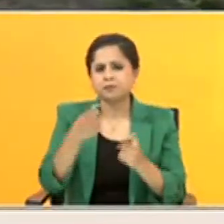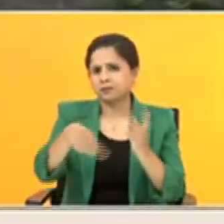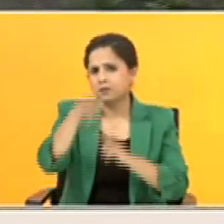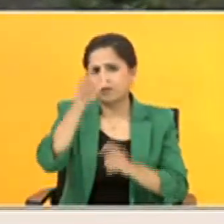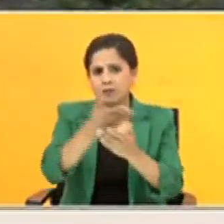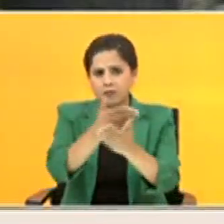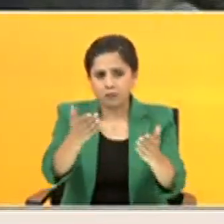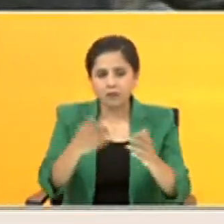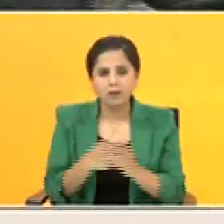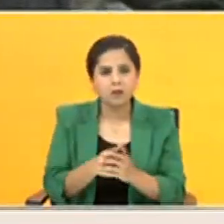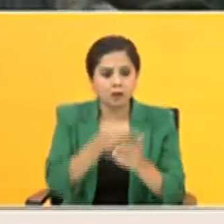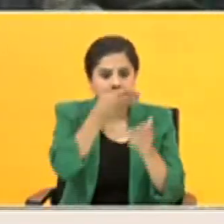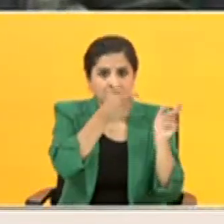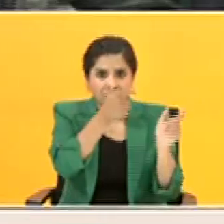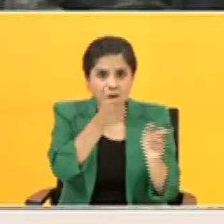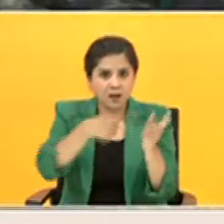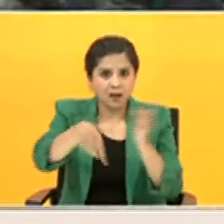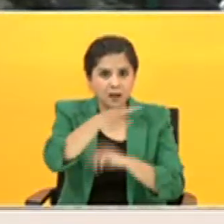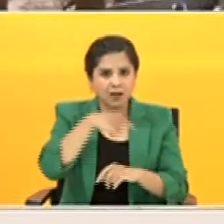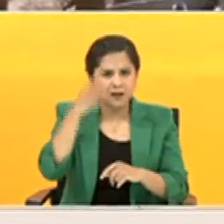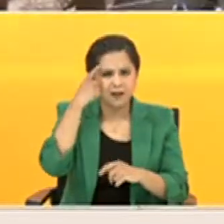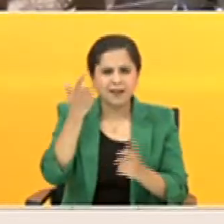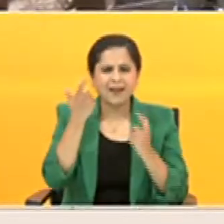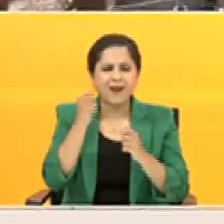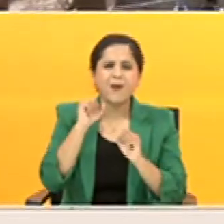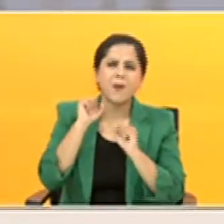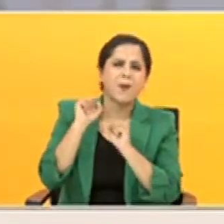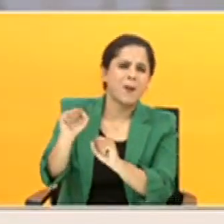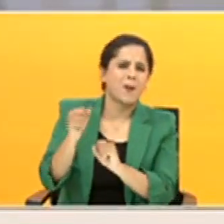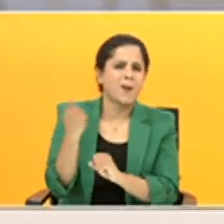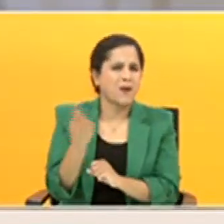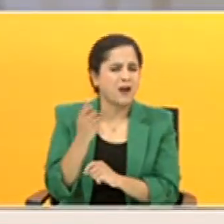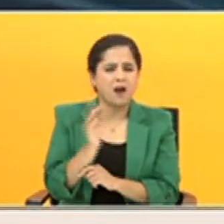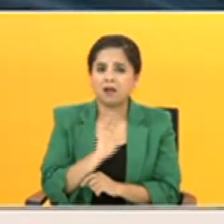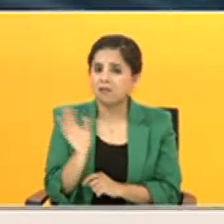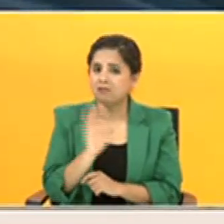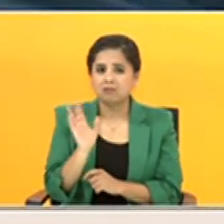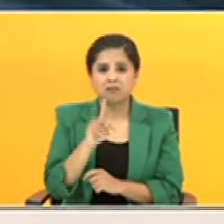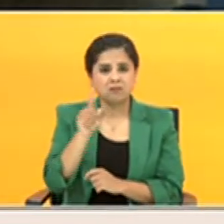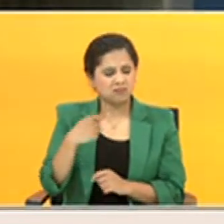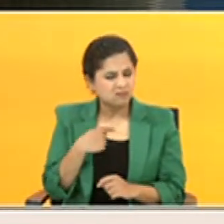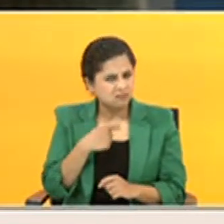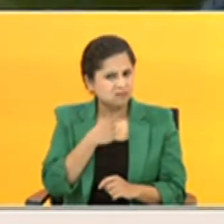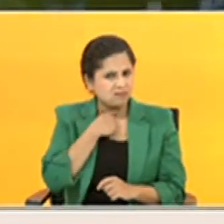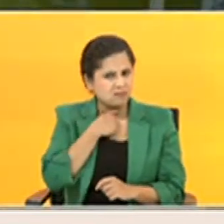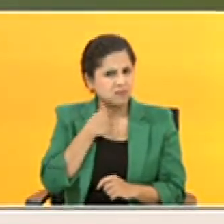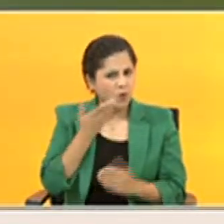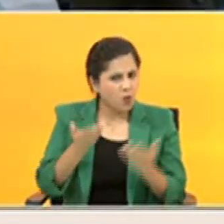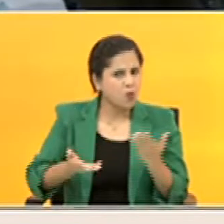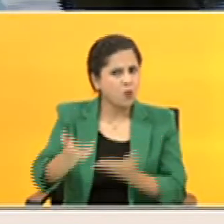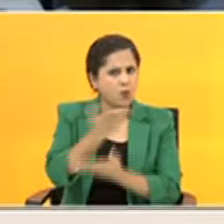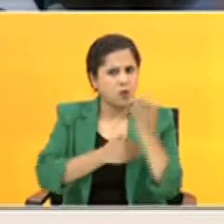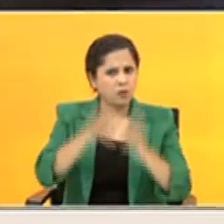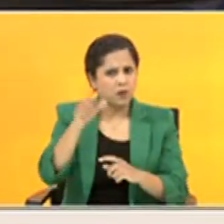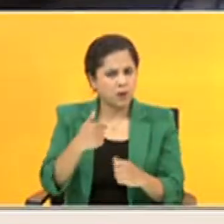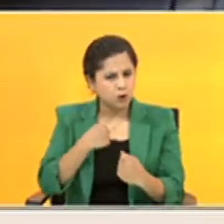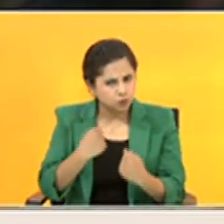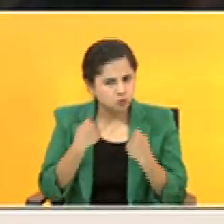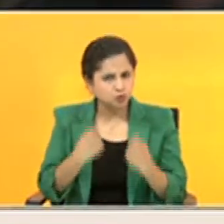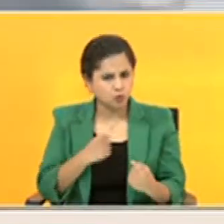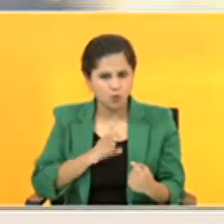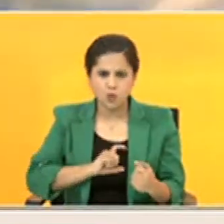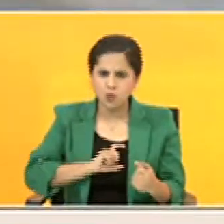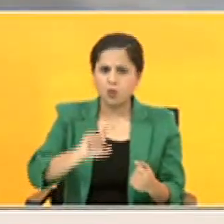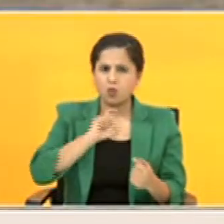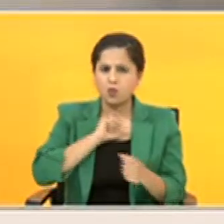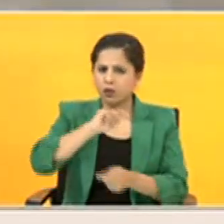सिंदूर सिर्फ एक सैन्य मिशन नहीं है, ये हमारे संकल्प, साहस और